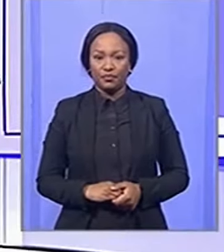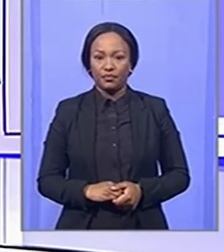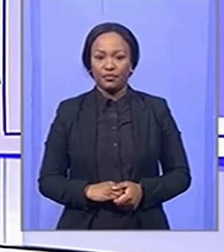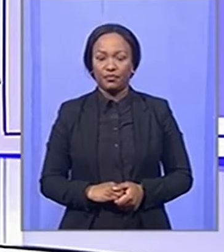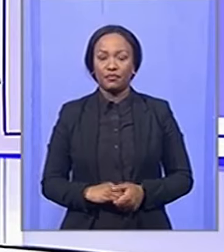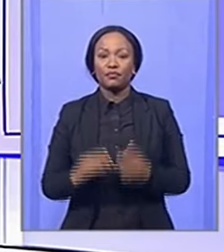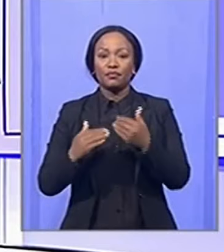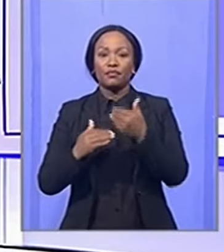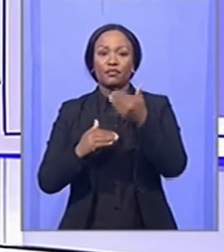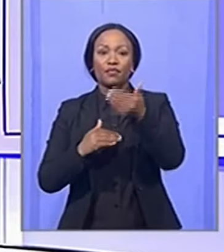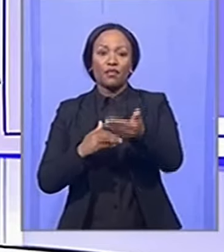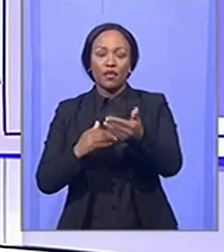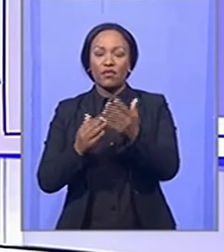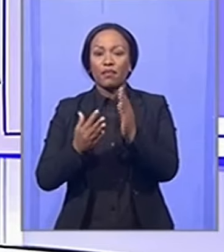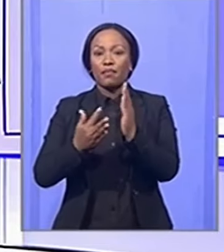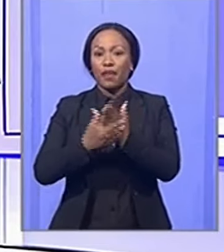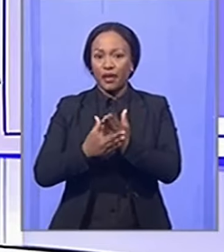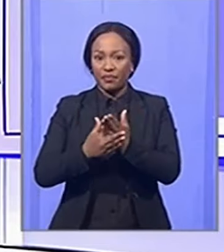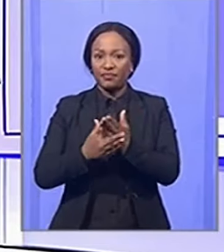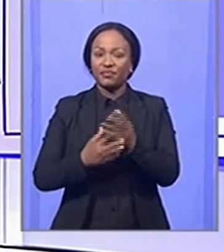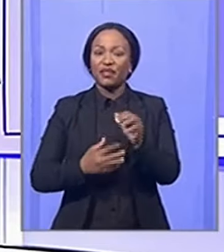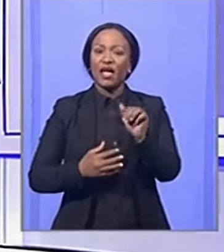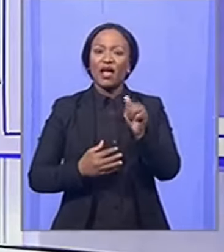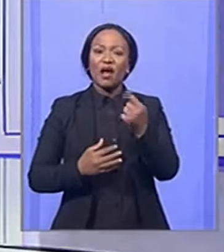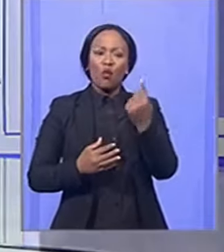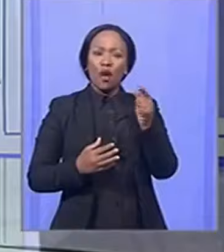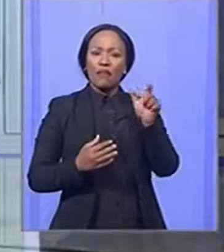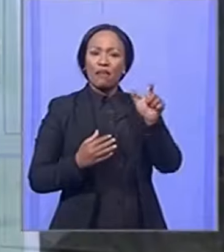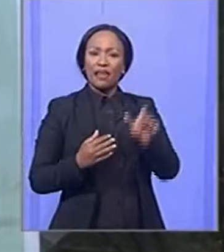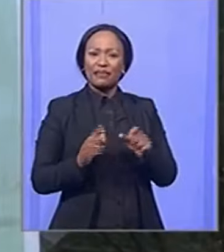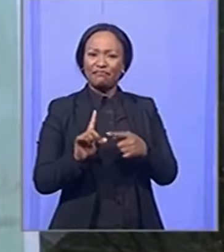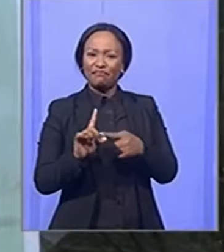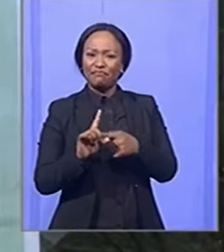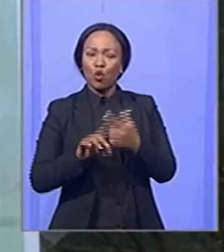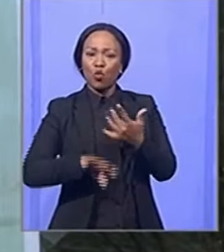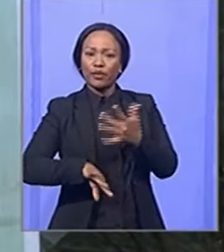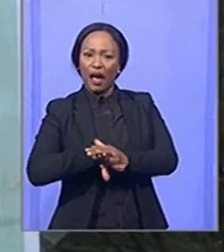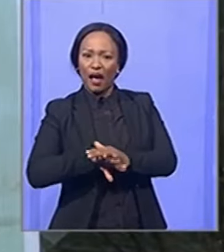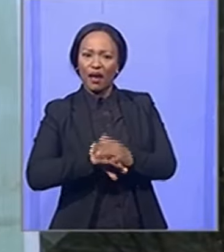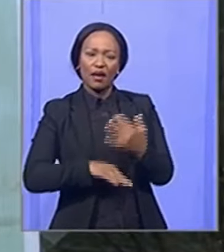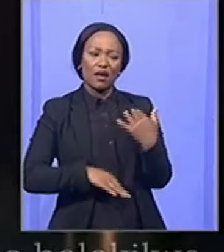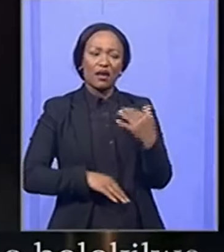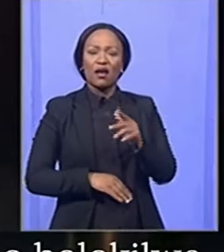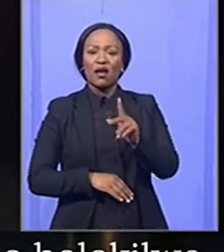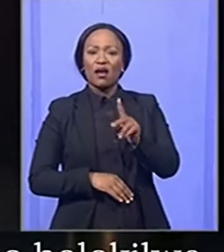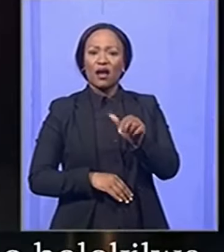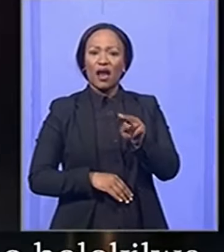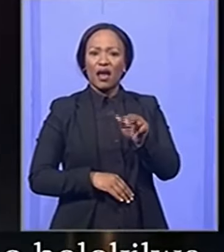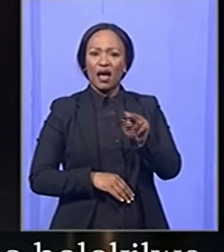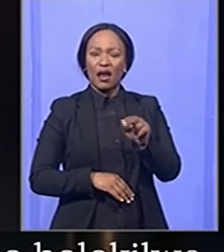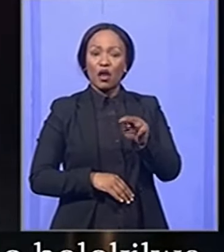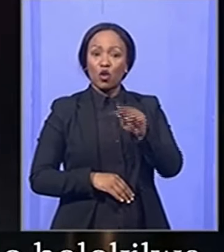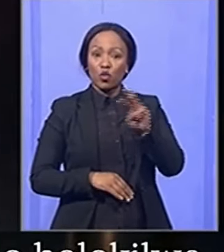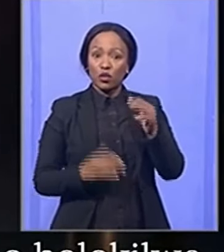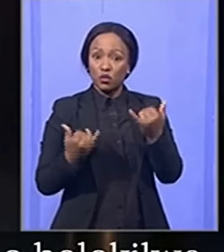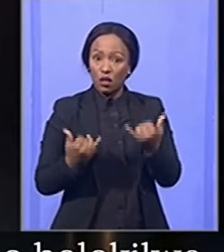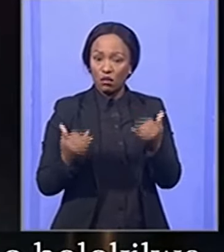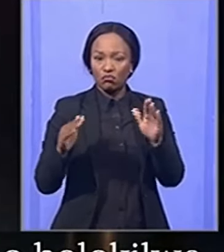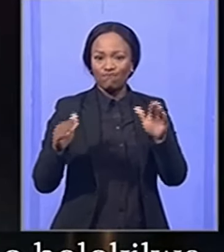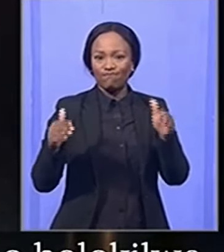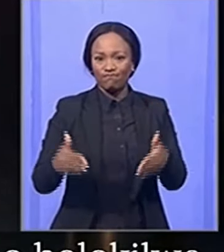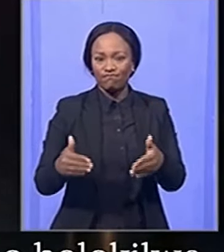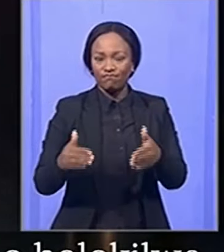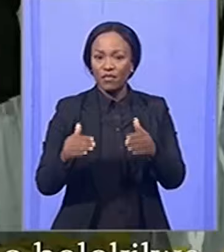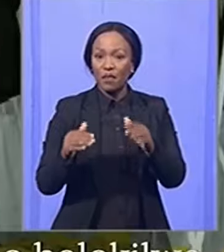Ka morapapatso e mong wa diphofu tsa tlhaselo ya tameneng Kanana Northwest bekeng e fetileng o bolokilwe ka jeno.